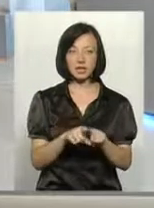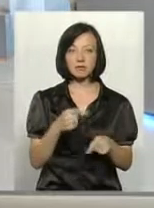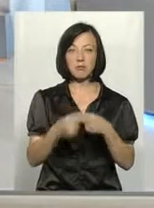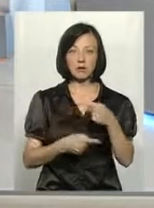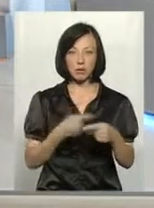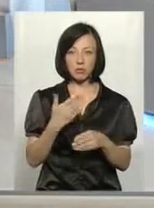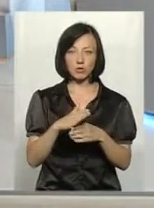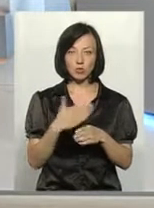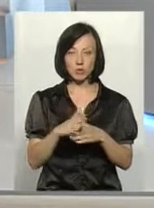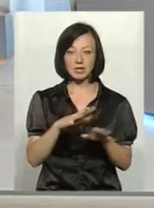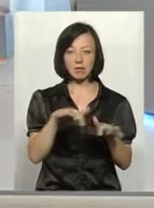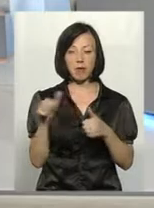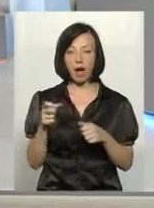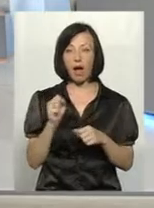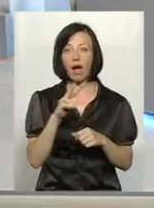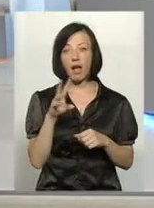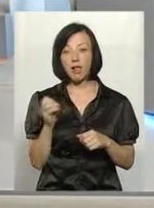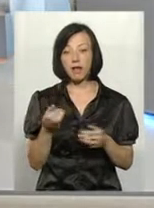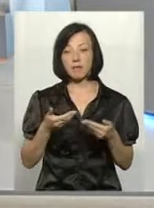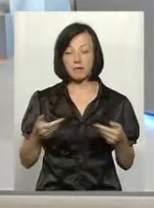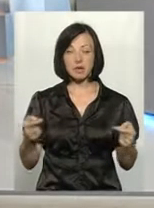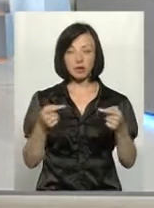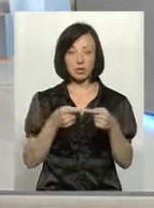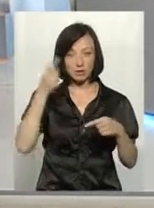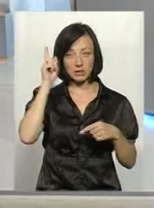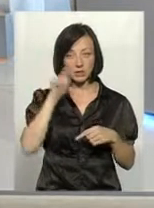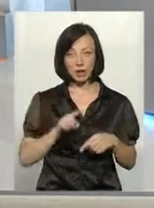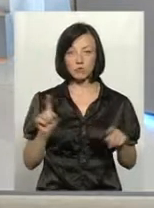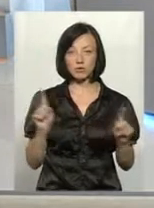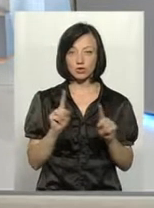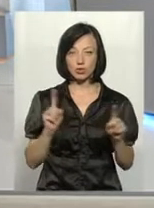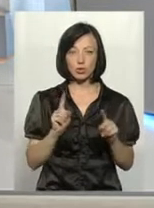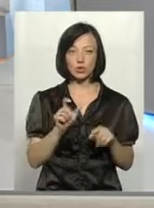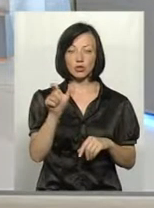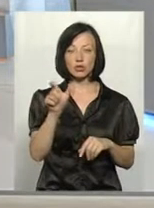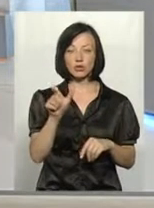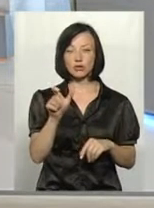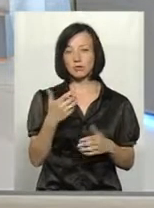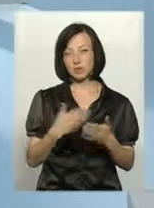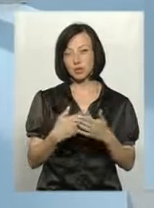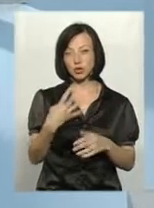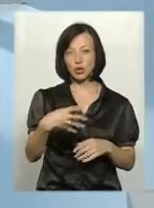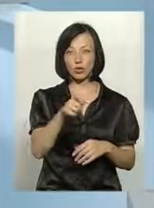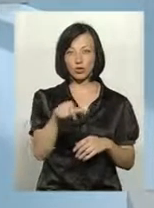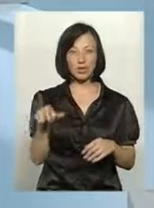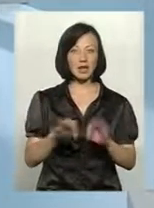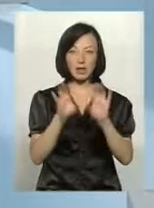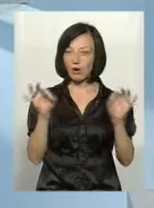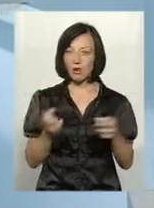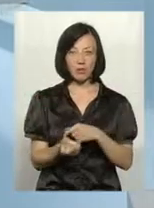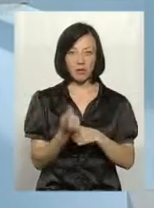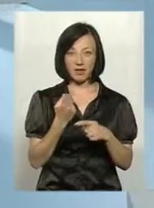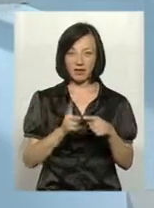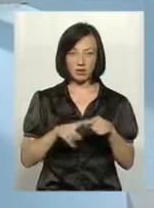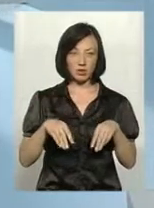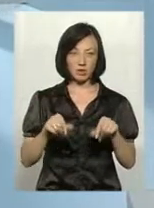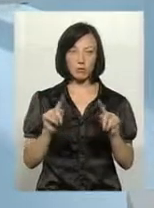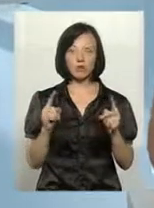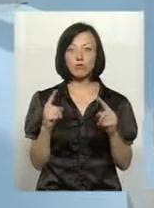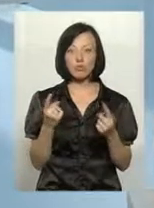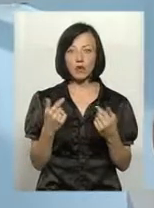спадкоємці помаленькі, і вони забрали. Але ми чітко знаємо абсолютно, що чоловік 40 вже ніколи не появиться за тою землею.